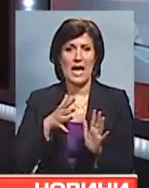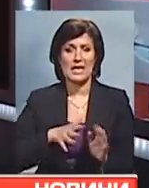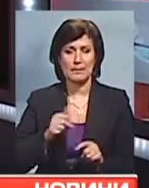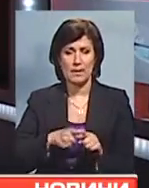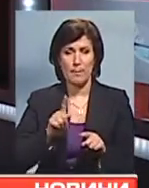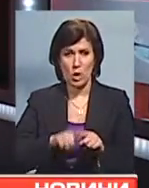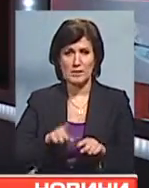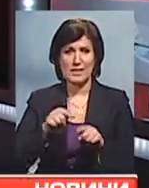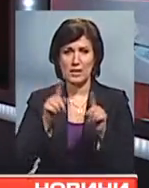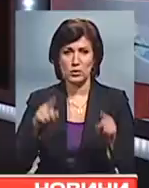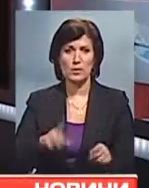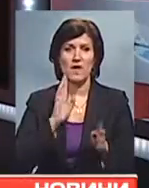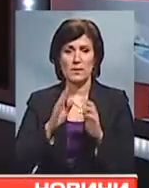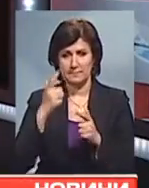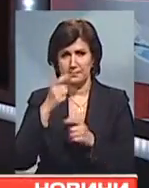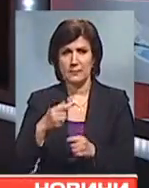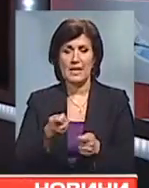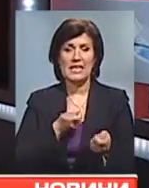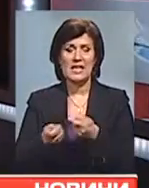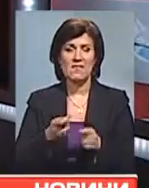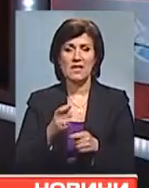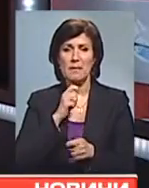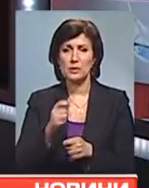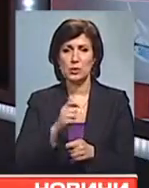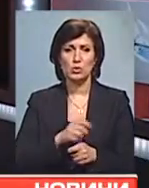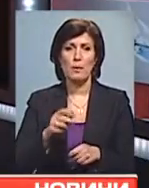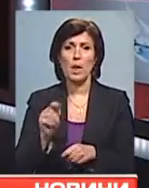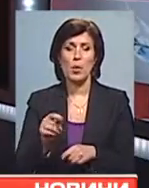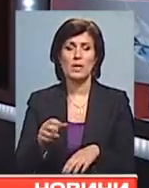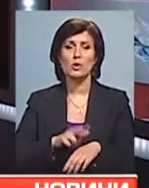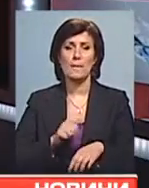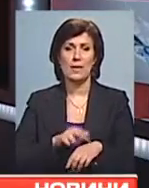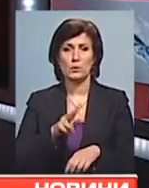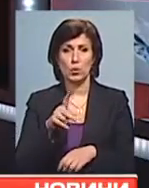сторінці у Фейсбуці повідомила керівник прес-служби Луганської обласної міліції Тетяна